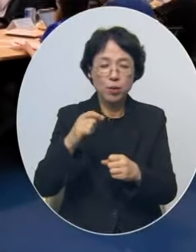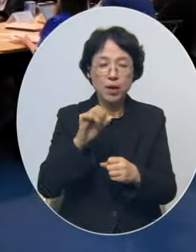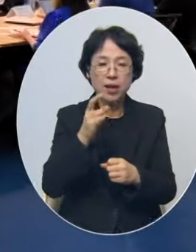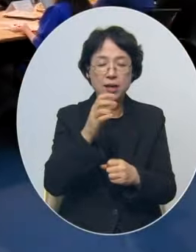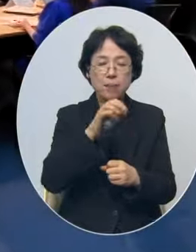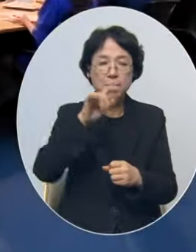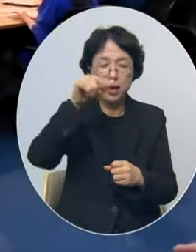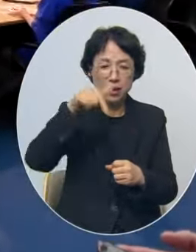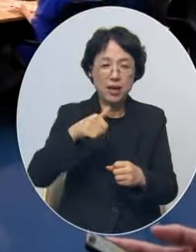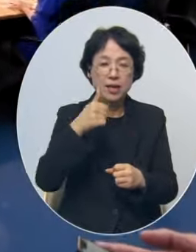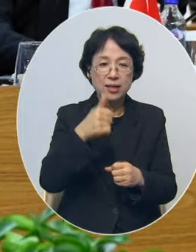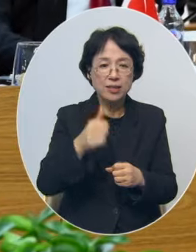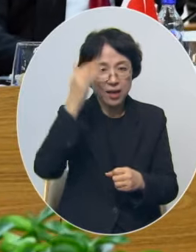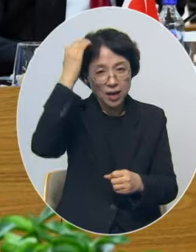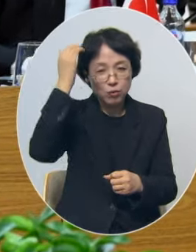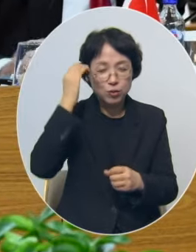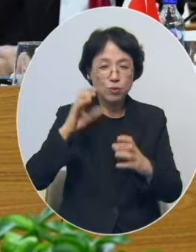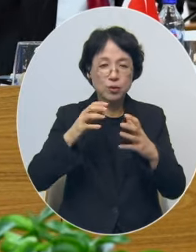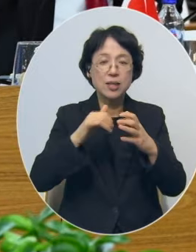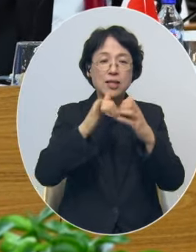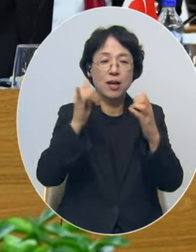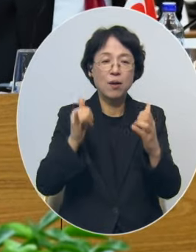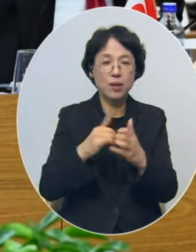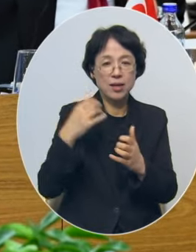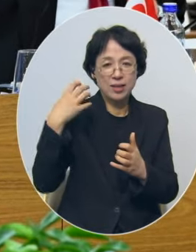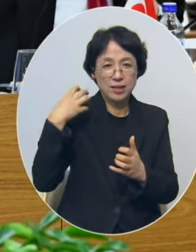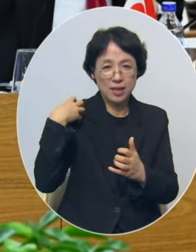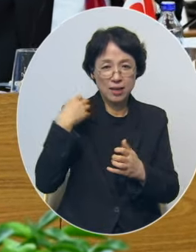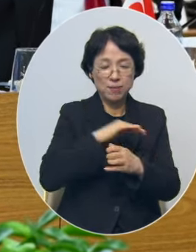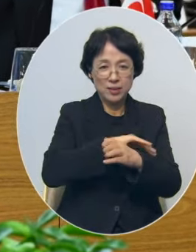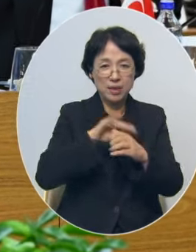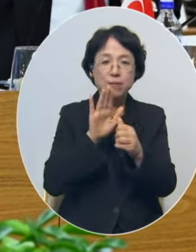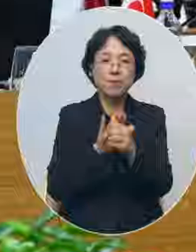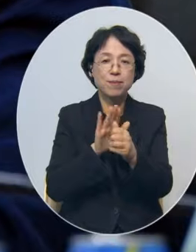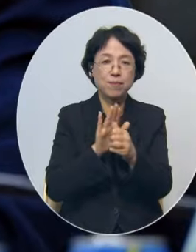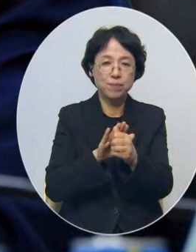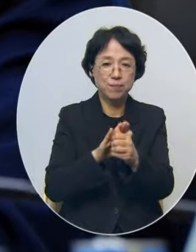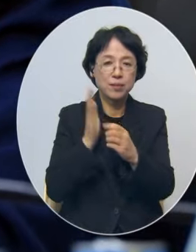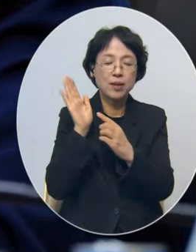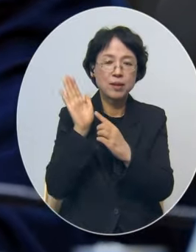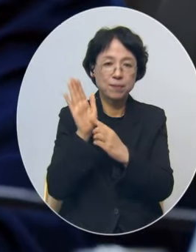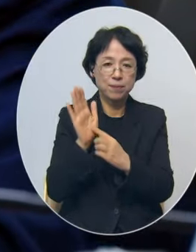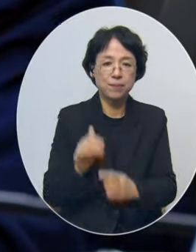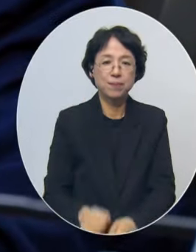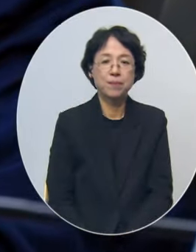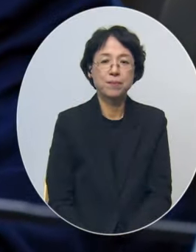국제사회에 책임 있는 역할을 계속 수행하겠다고 강조했습니다. KTV 최영은입니다.